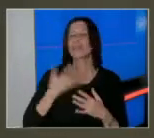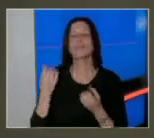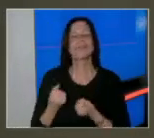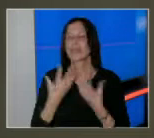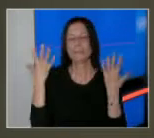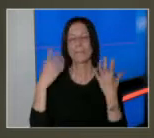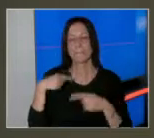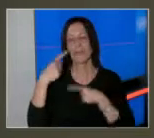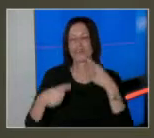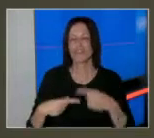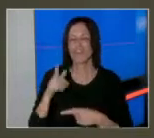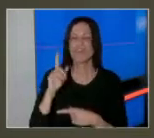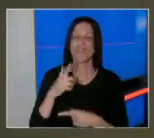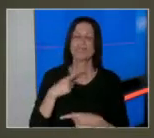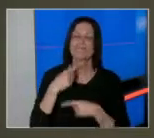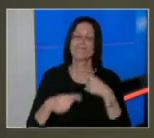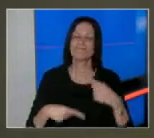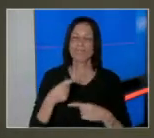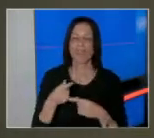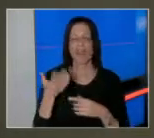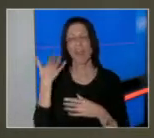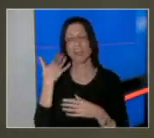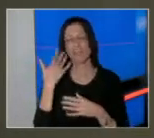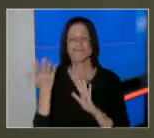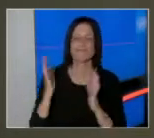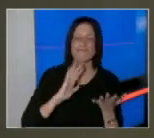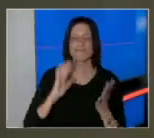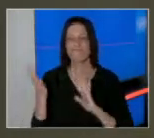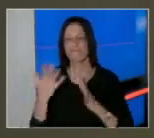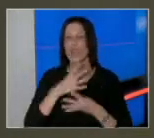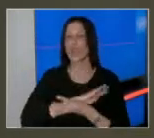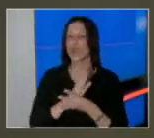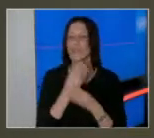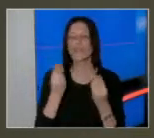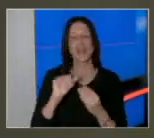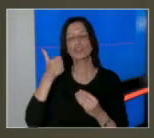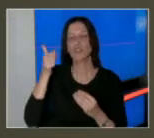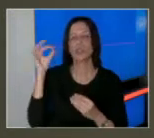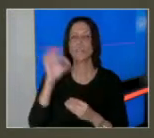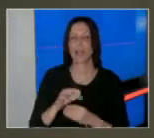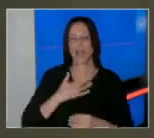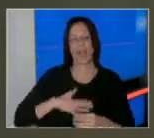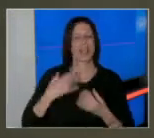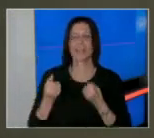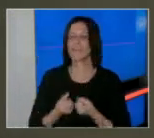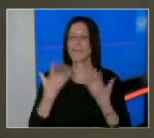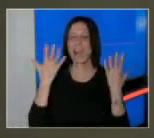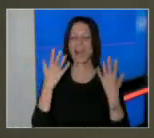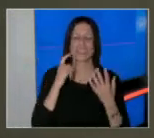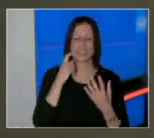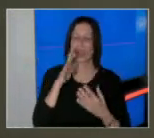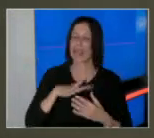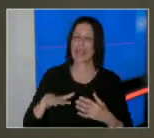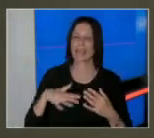אבל השנה לא נעים לי, הוא היה ככה ככה. הקורונה היא הדבר הראשון שפגע לנו בחג הנפלא הזה, וצחוק הילדים